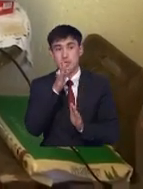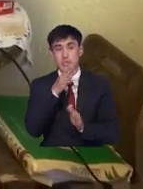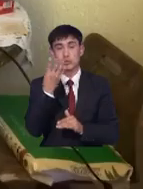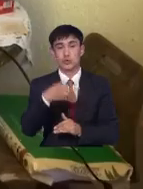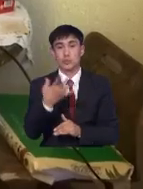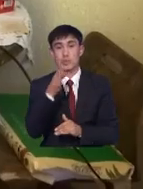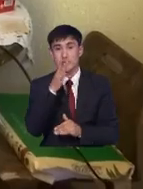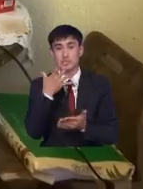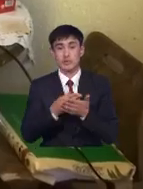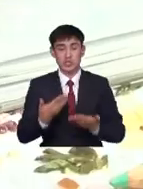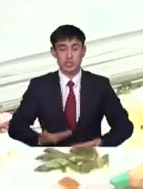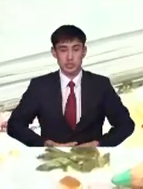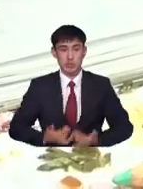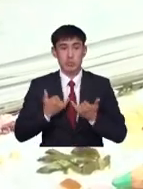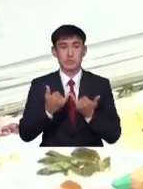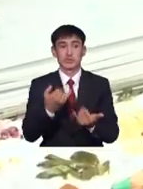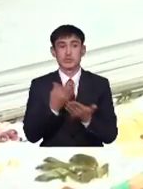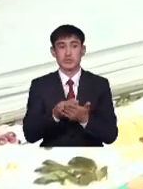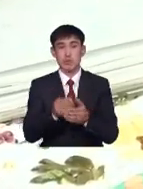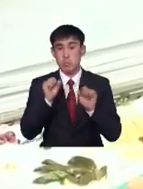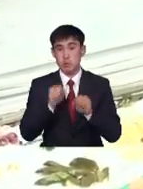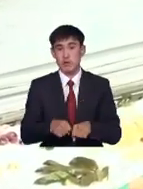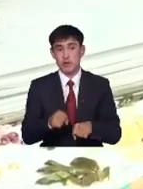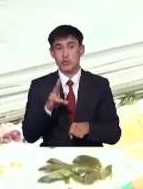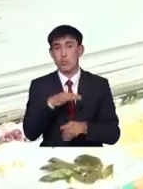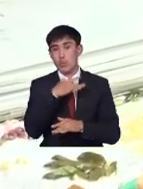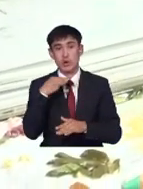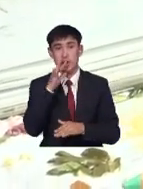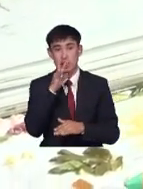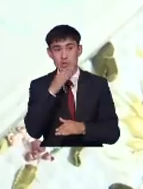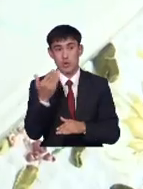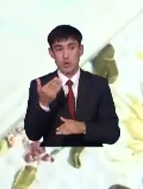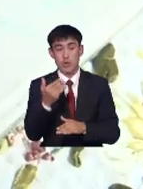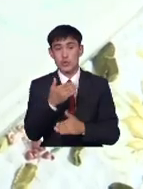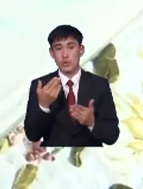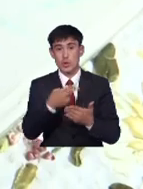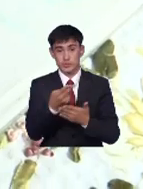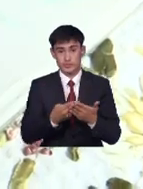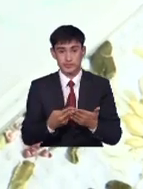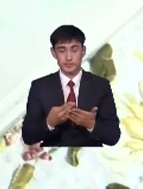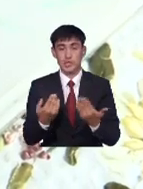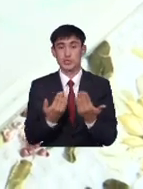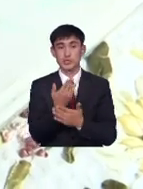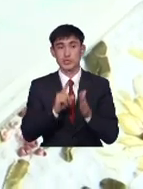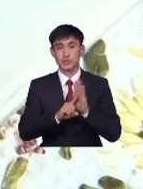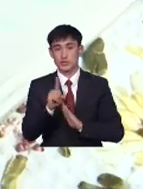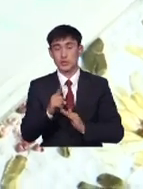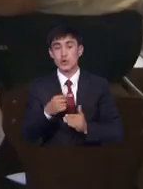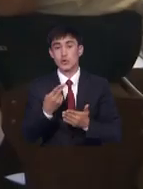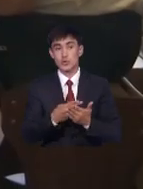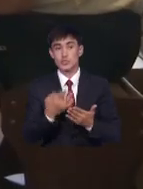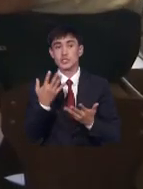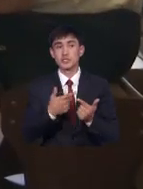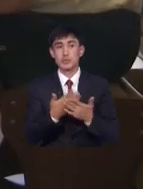45 лет своей жизни он посвятил сфере права Однако вот уже много лет он в новой ипостаси Сегодня у самобытного художника